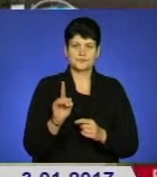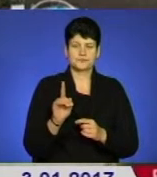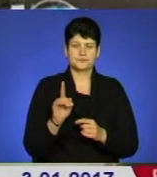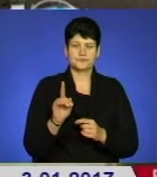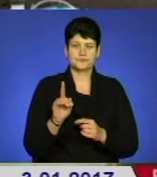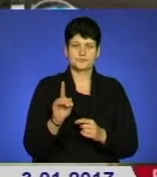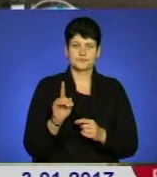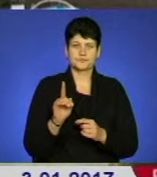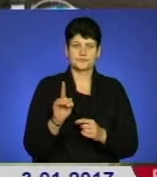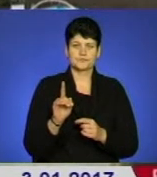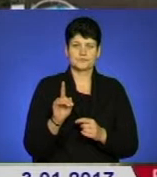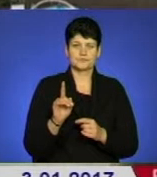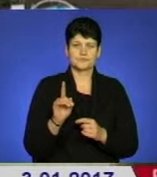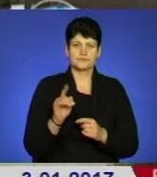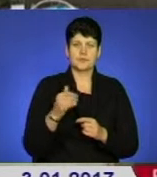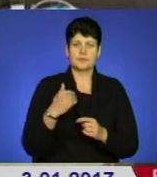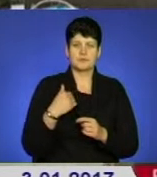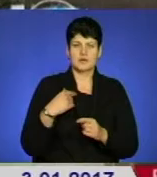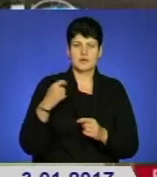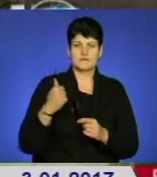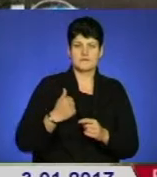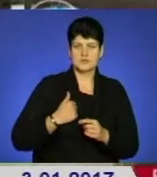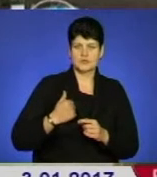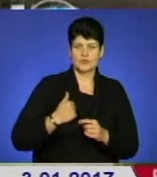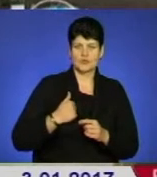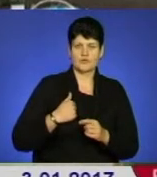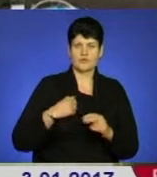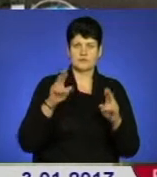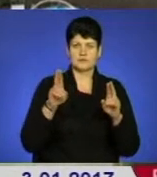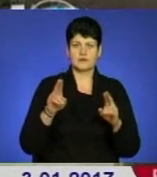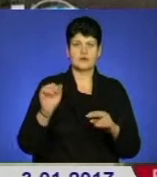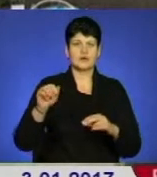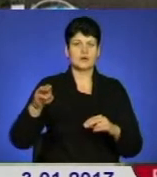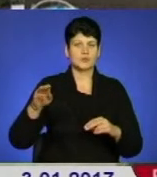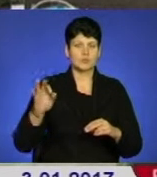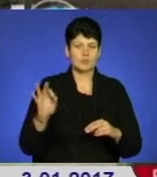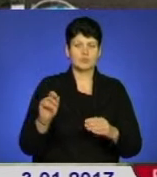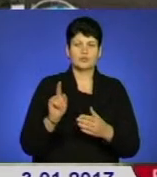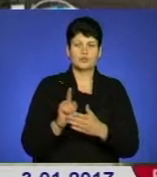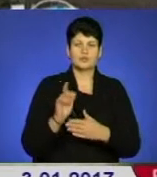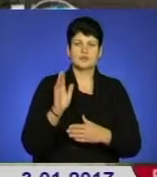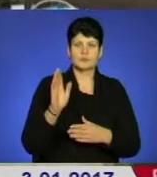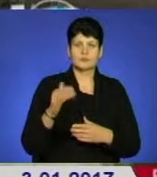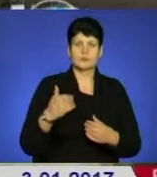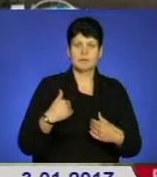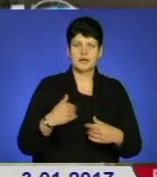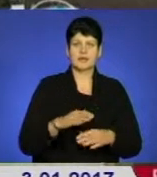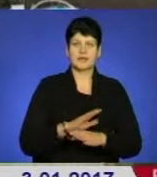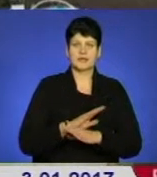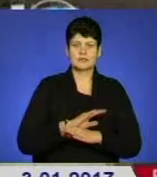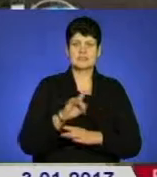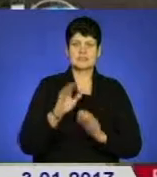від воєнна доктрина АТО, я вважаю, повинна бути, ми гинемо